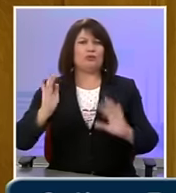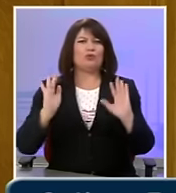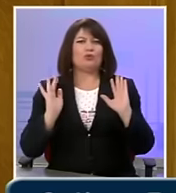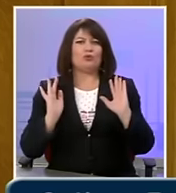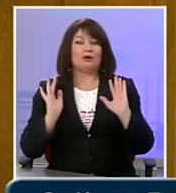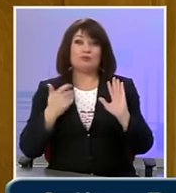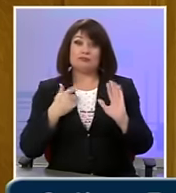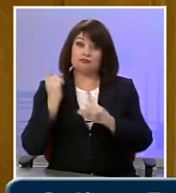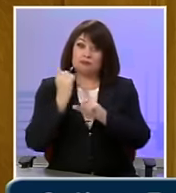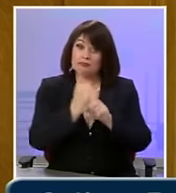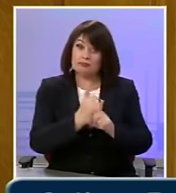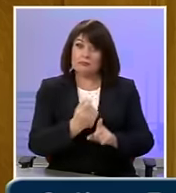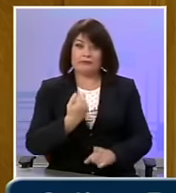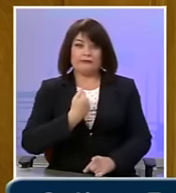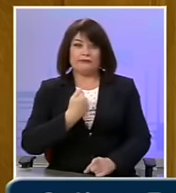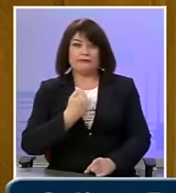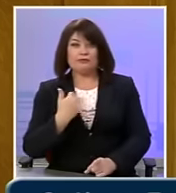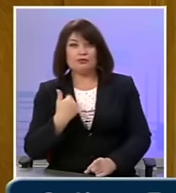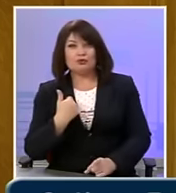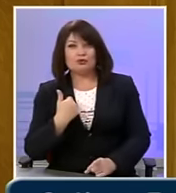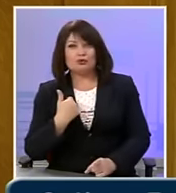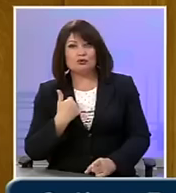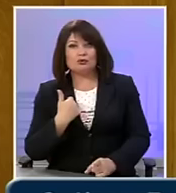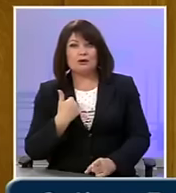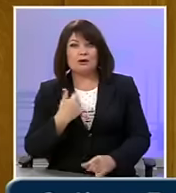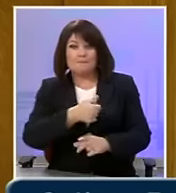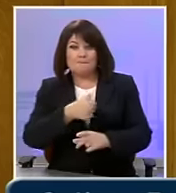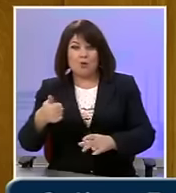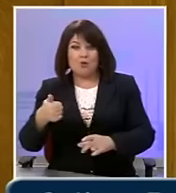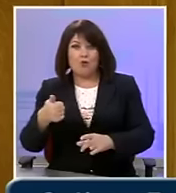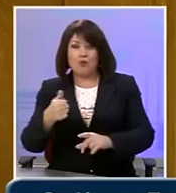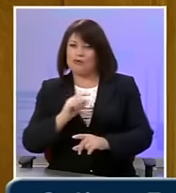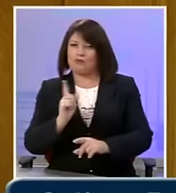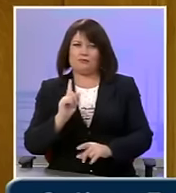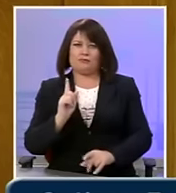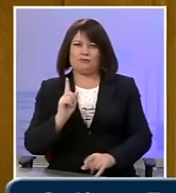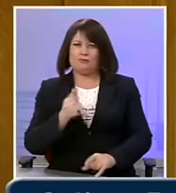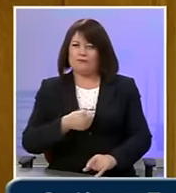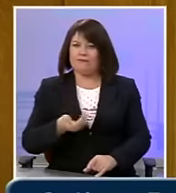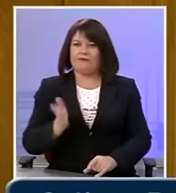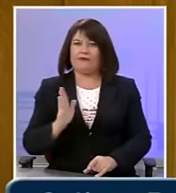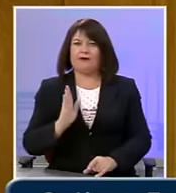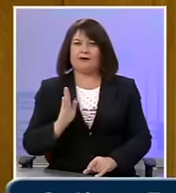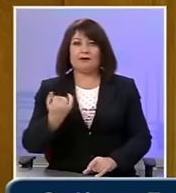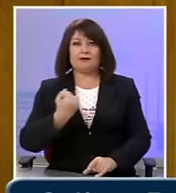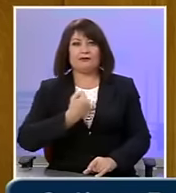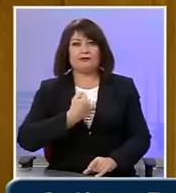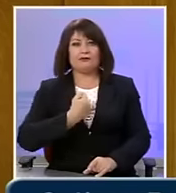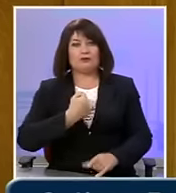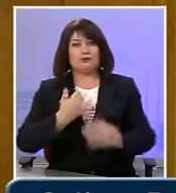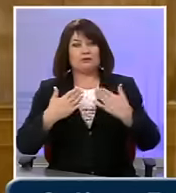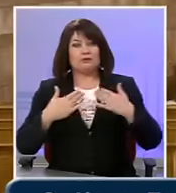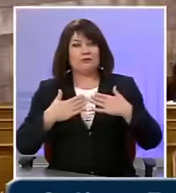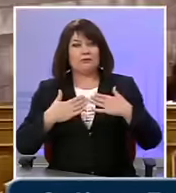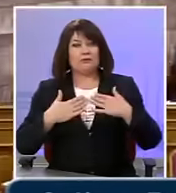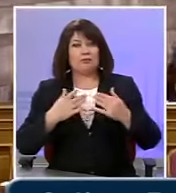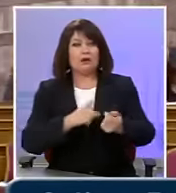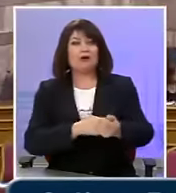σας χωρίς να απομονωθείτε. Θελήσατε να στηρίξετε την ταυτότητά σας χωρίς όμως να